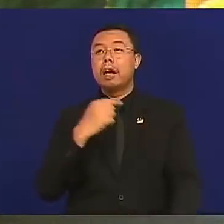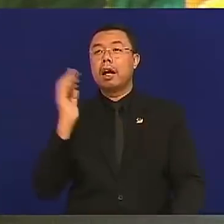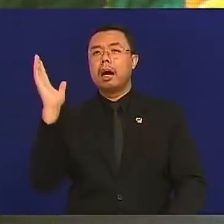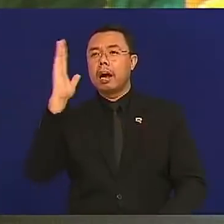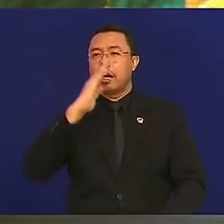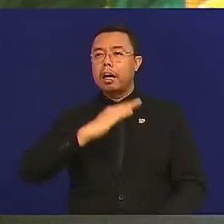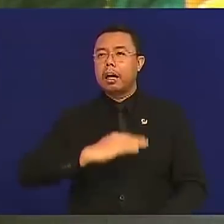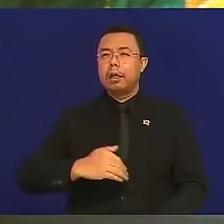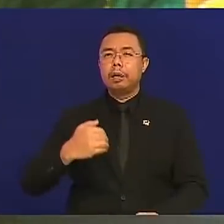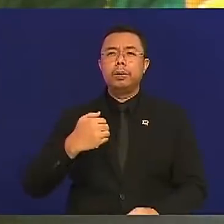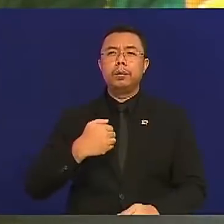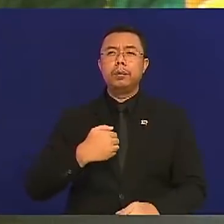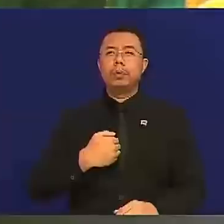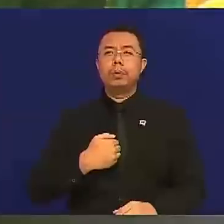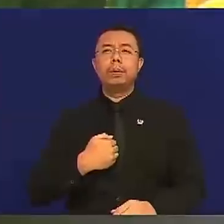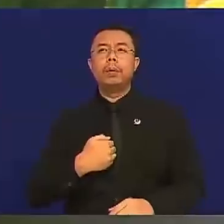sepanjang hariku,